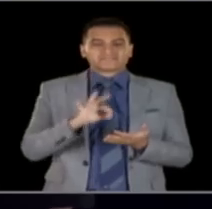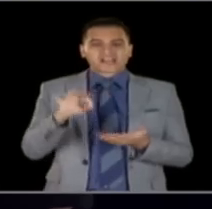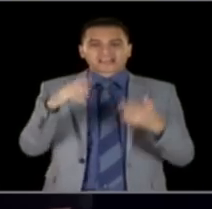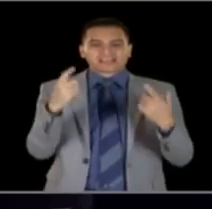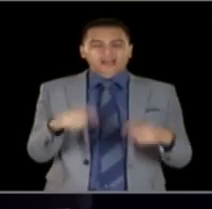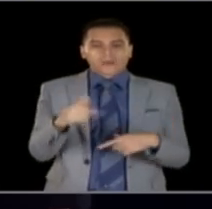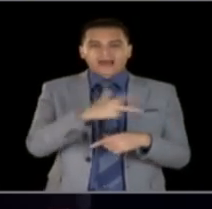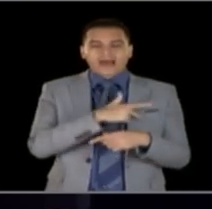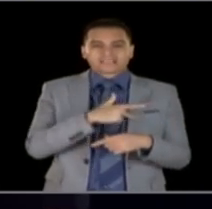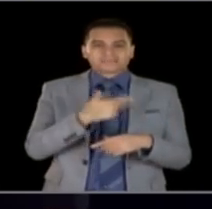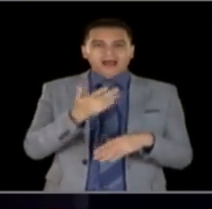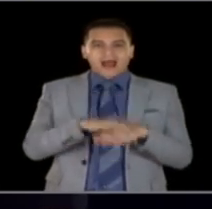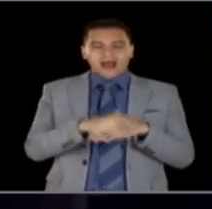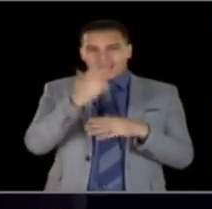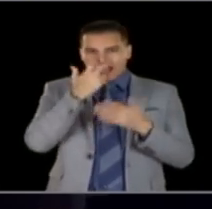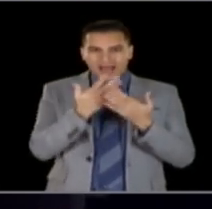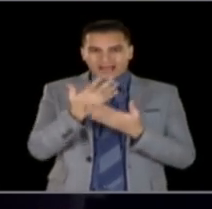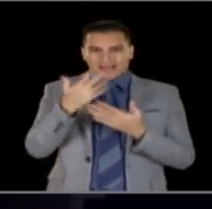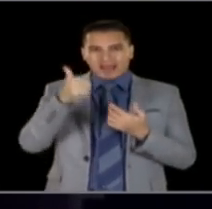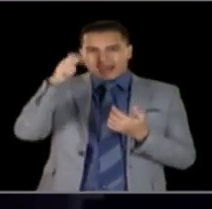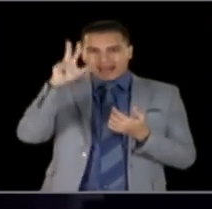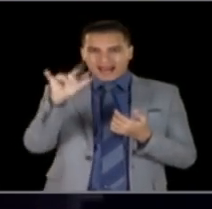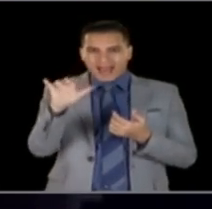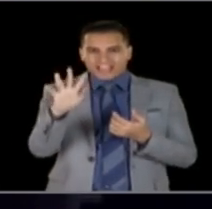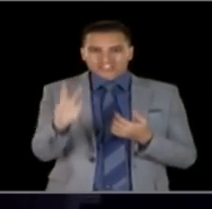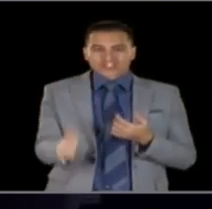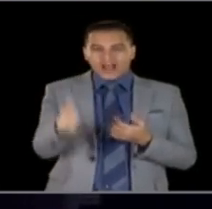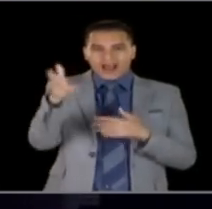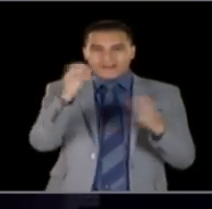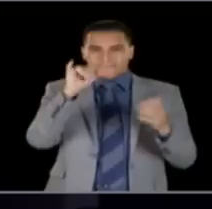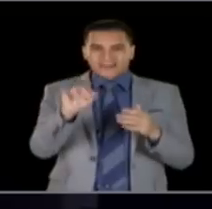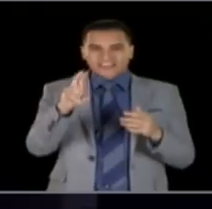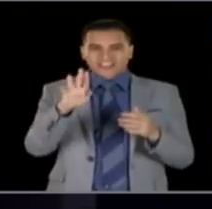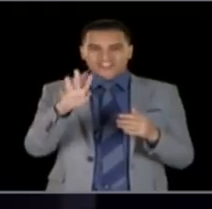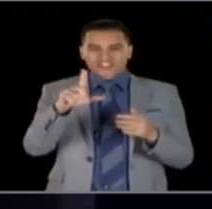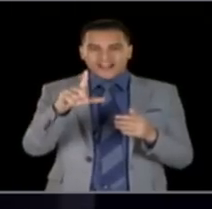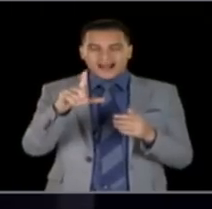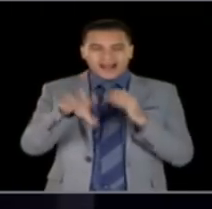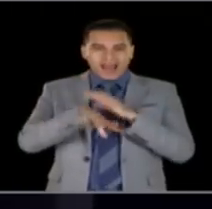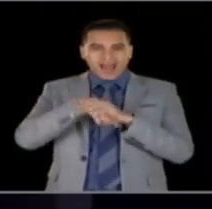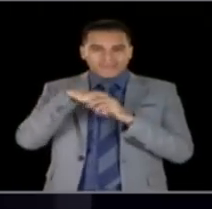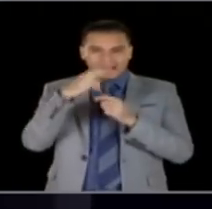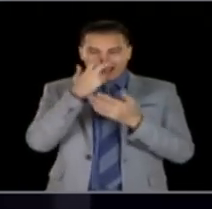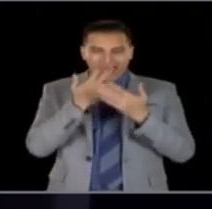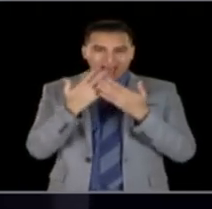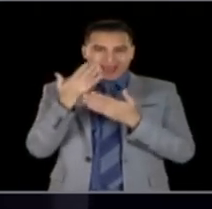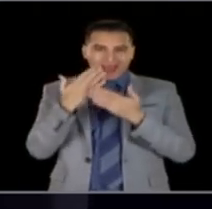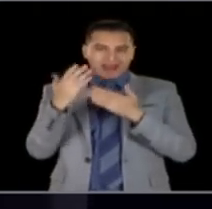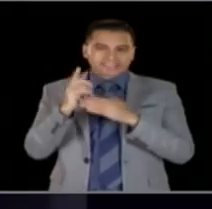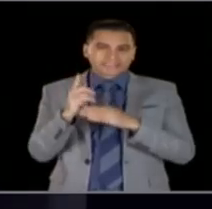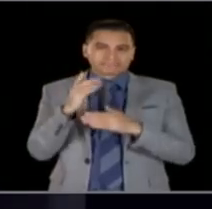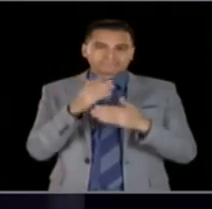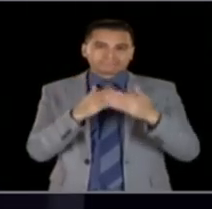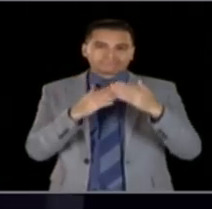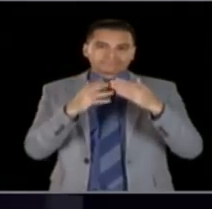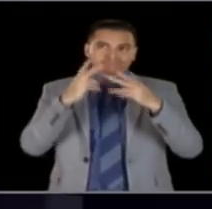اتسمت على اسم إليشا ميتشل اللي قام بمسح القمة واندفن عليه.